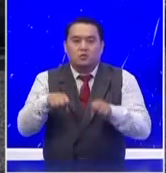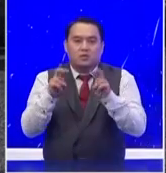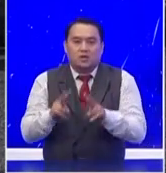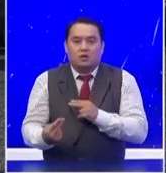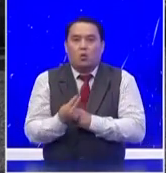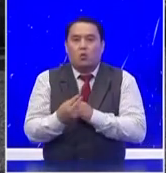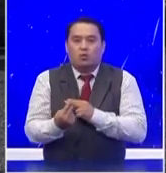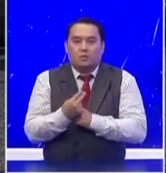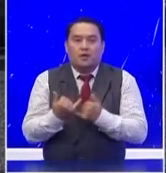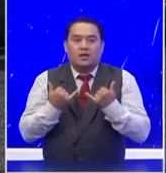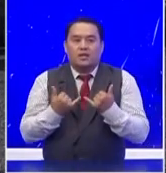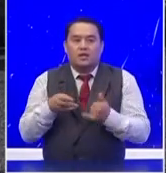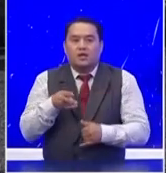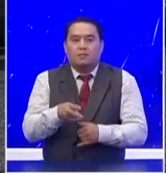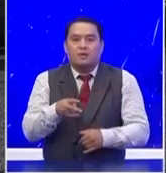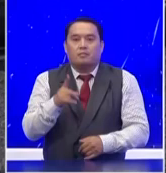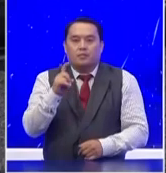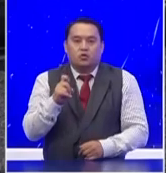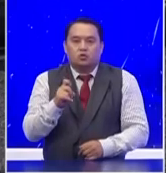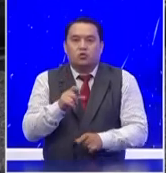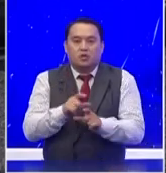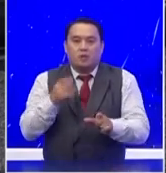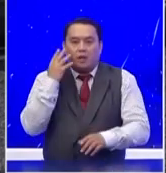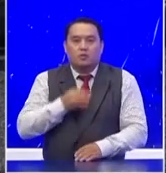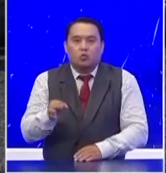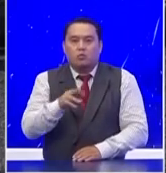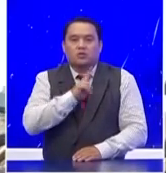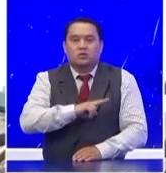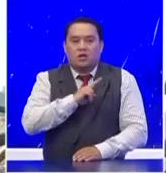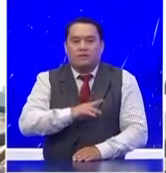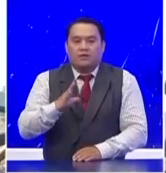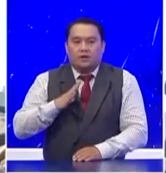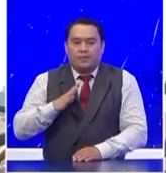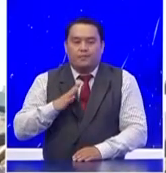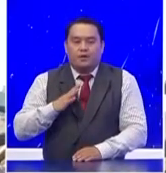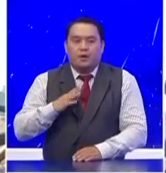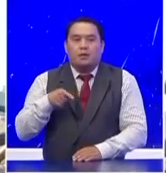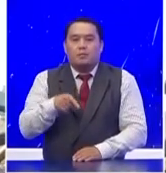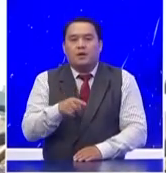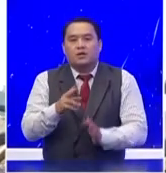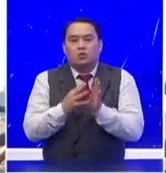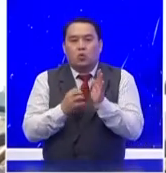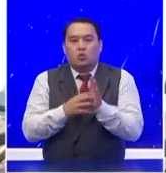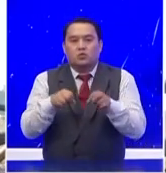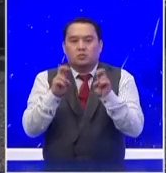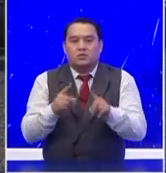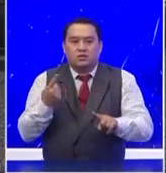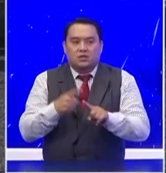оқытып, қазір 2100-ден астам осы Алматы облысында жұмыс жасалып жатыр. 1900-ден астам техника жұмыс істеп